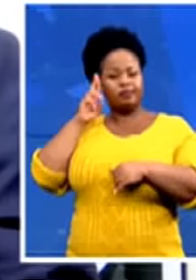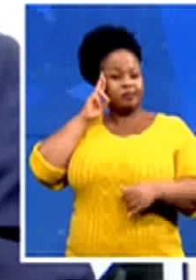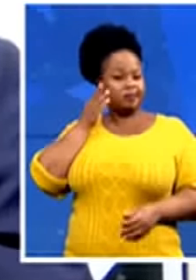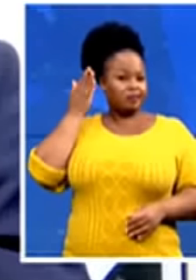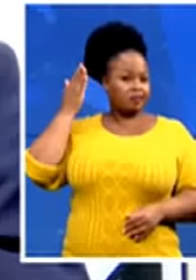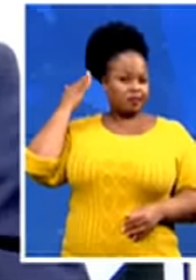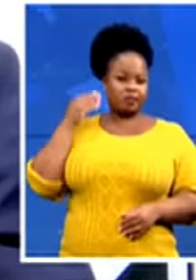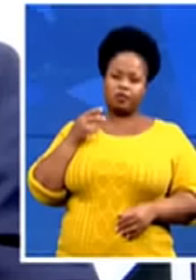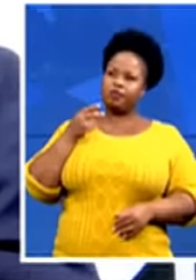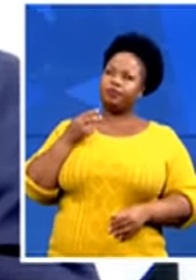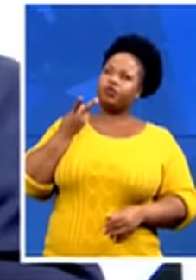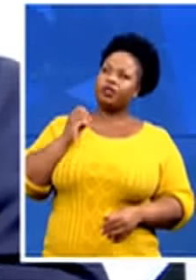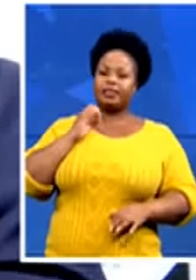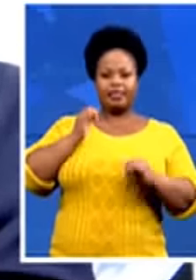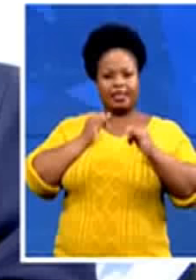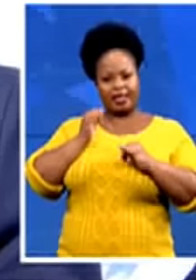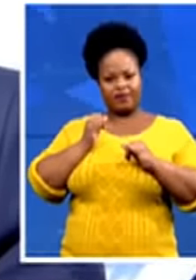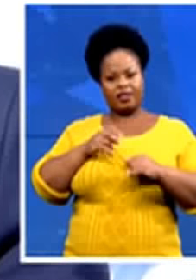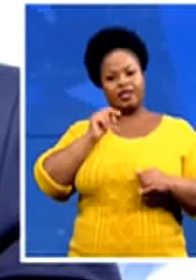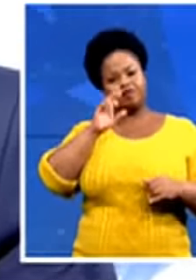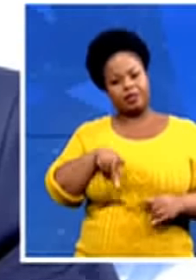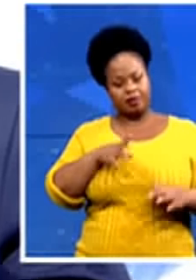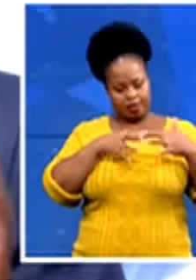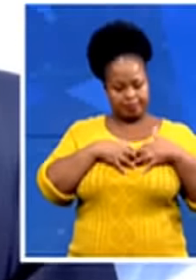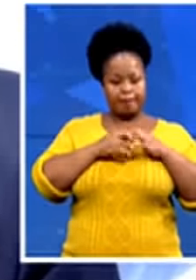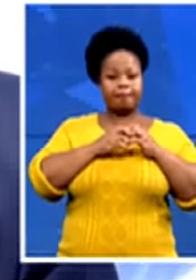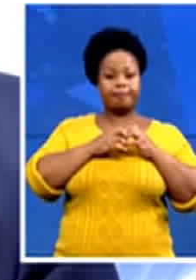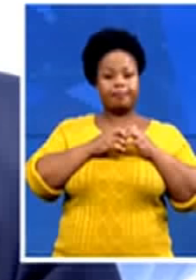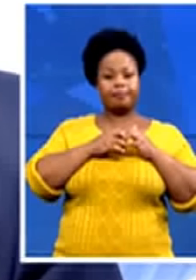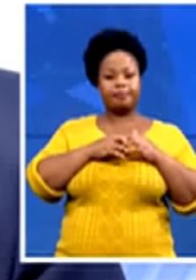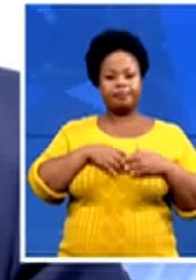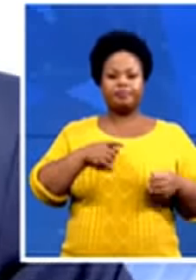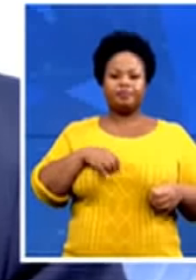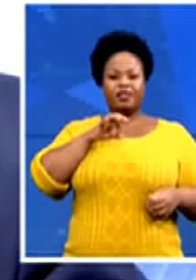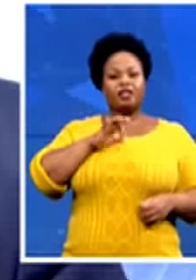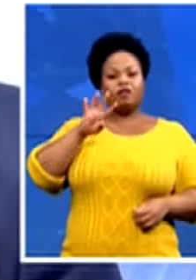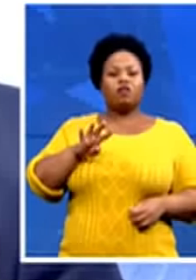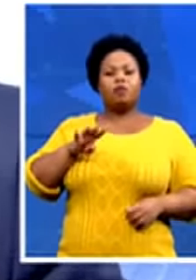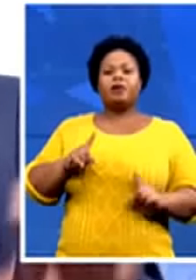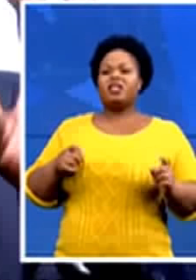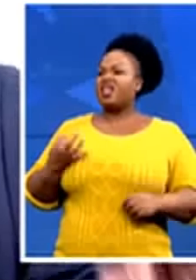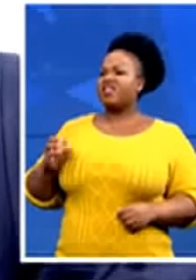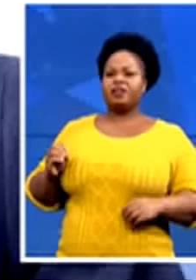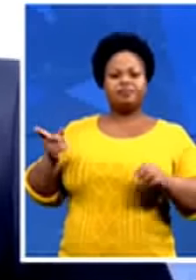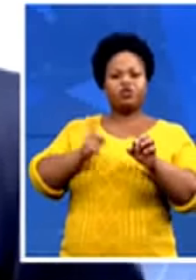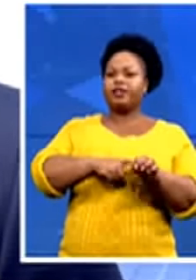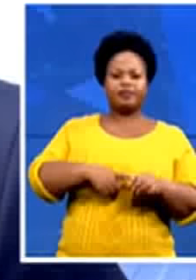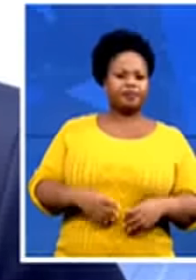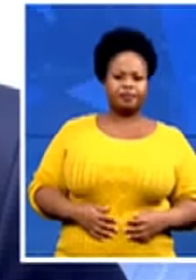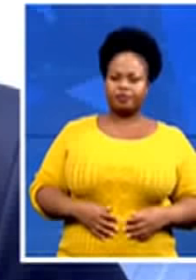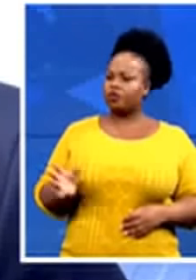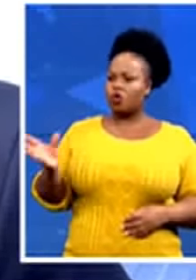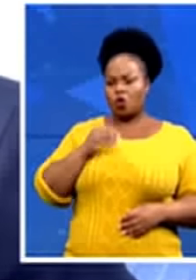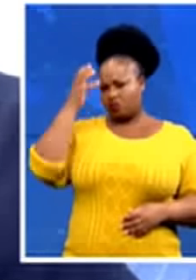ngo-2011 esukuthi NFP I think amakhosini awu-34 u-30 wonke wamjoyina wonke amakhosi ngoba